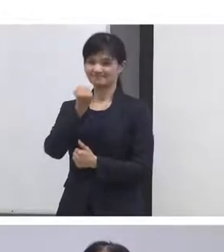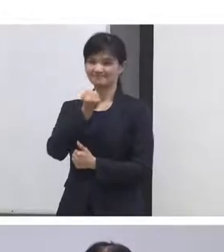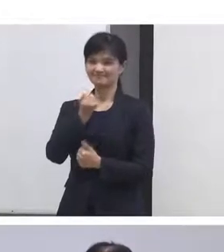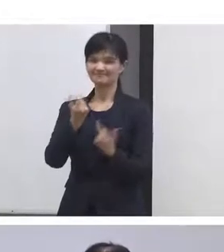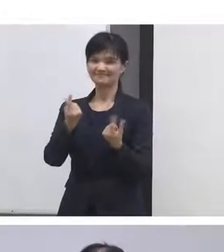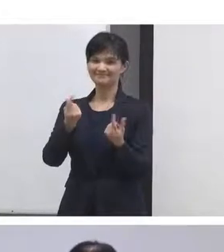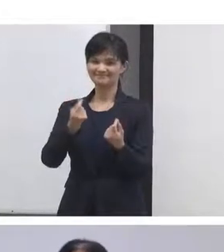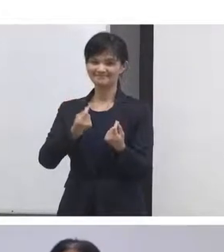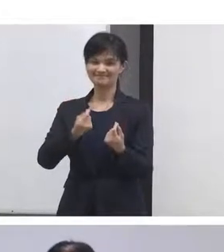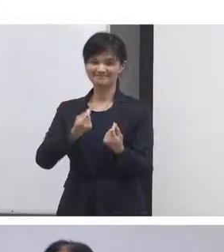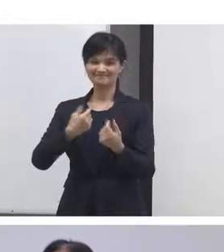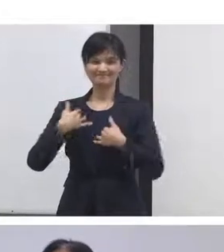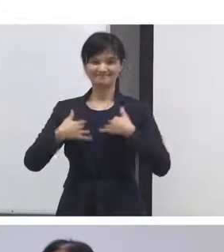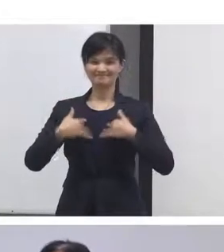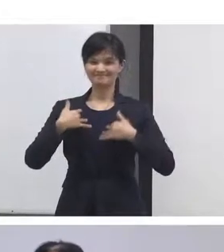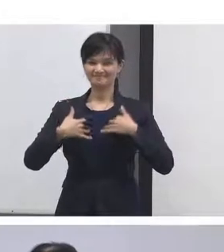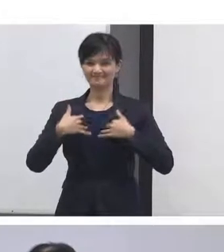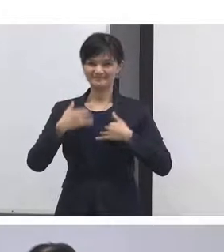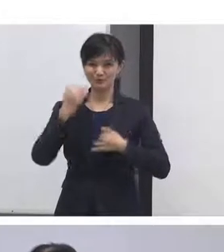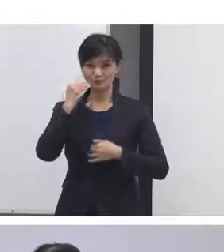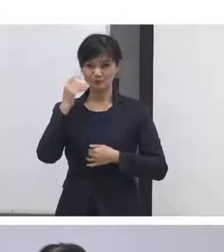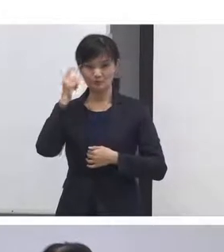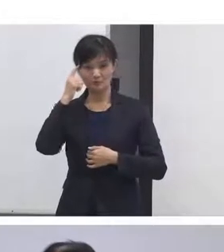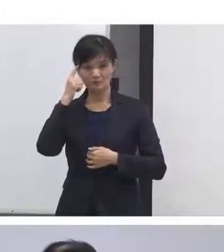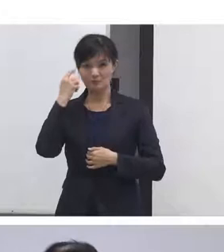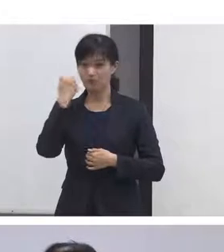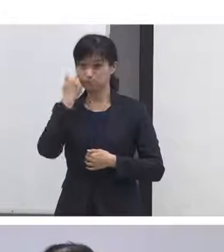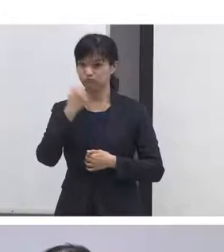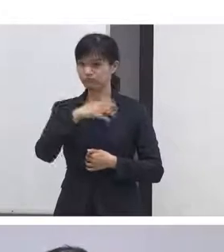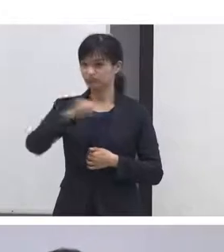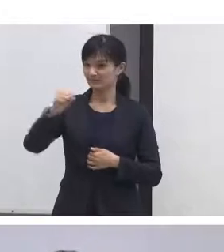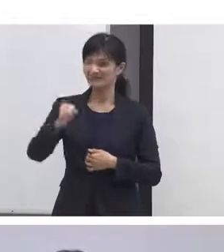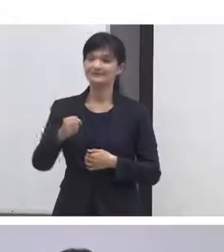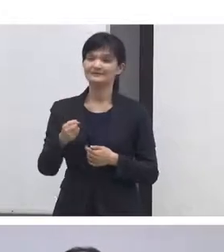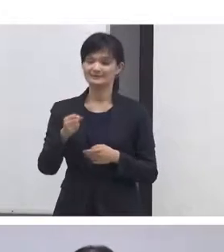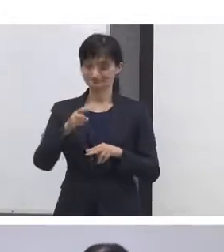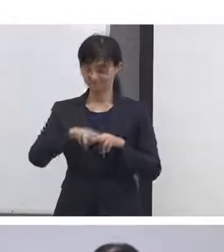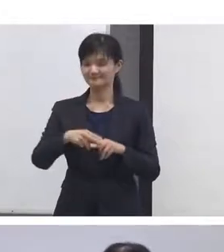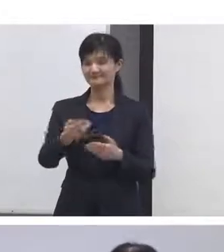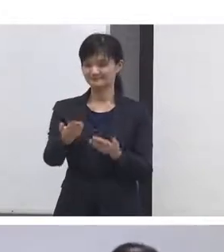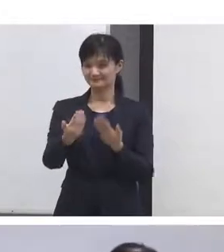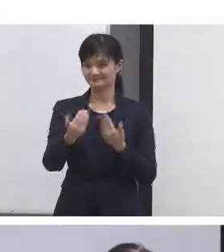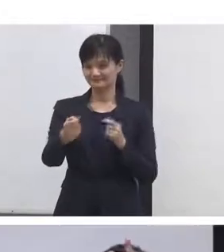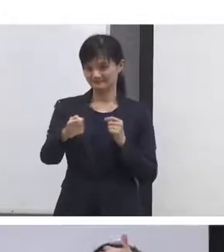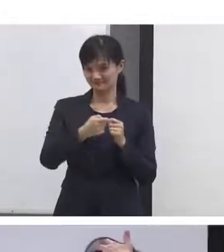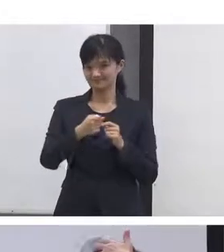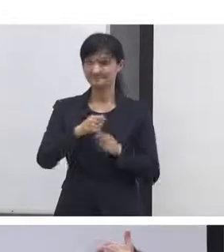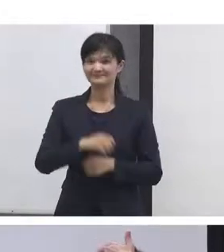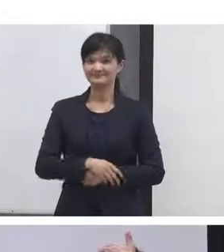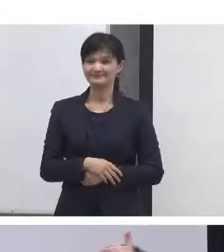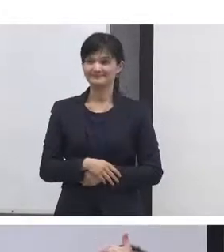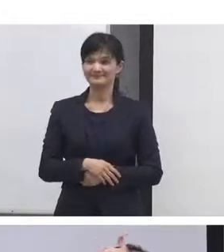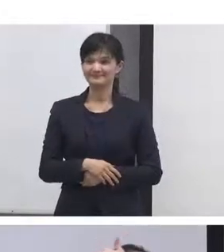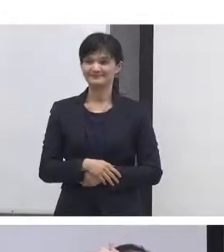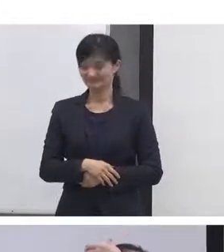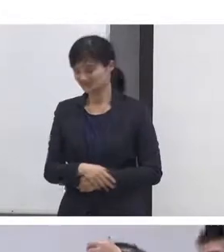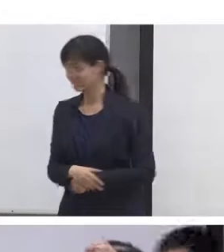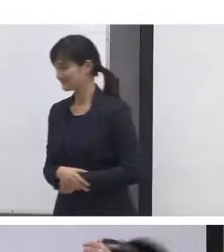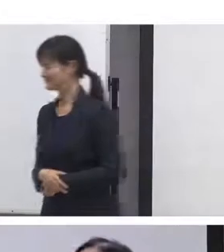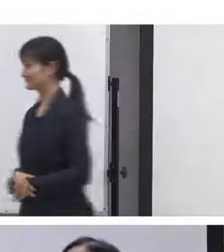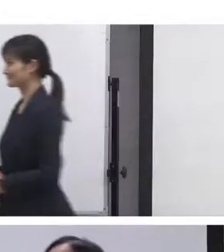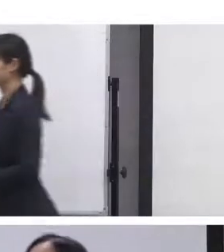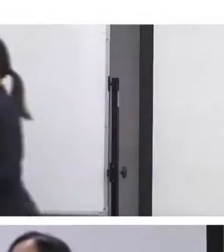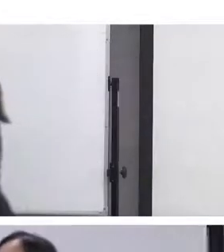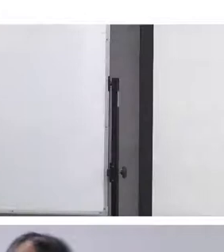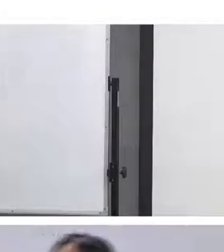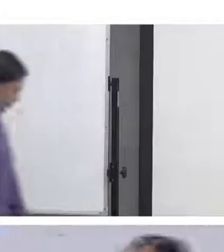很 comfortable。所以如果你有想要来拿麦克风，请都到前面来这样。然后